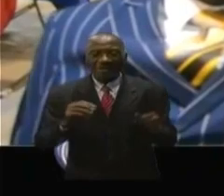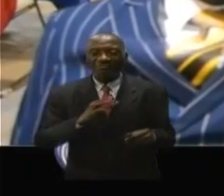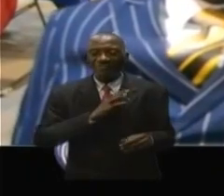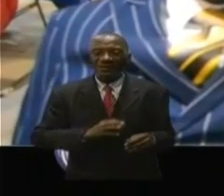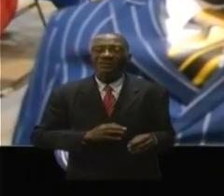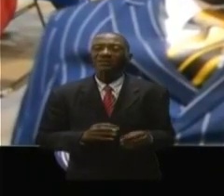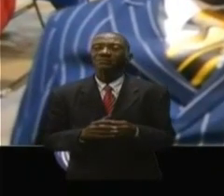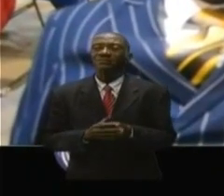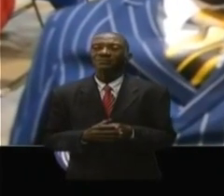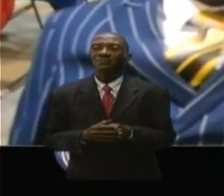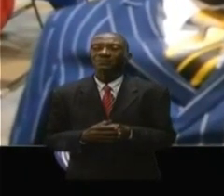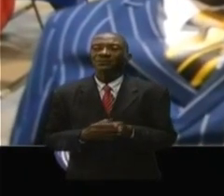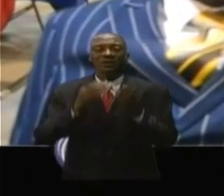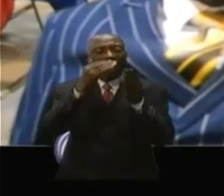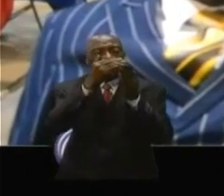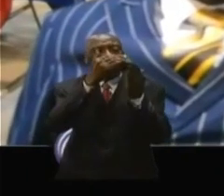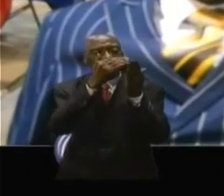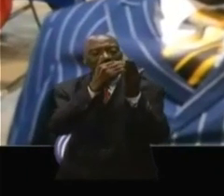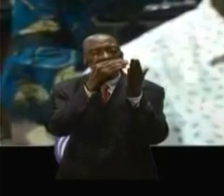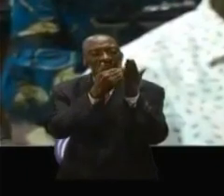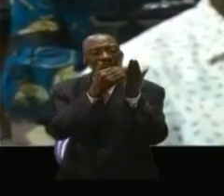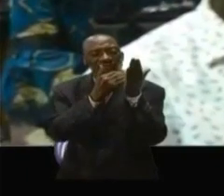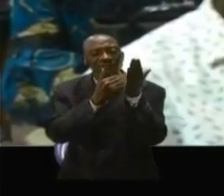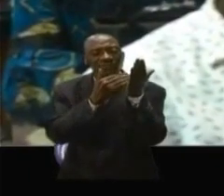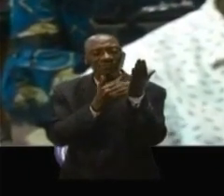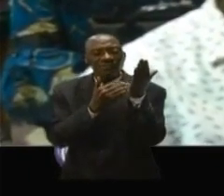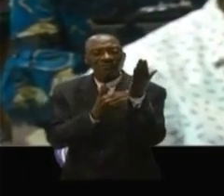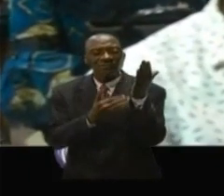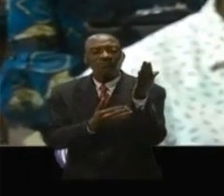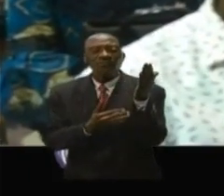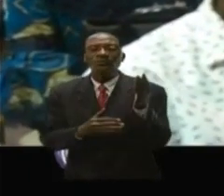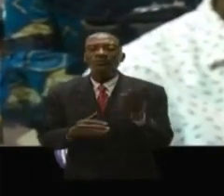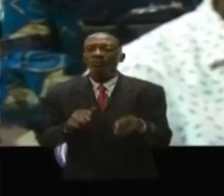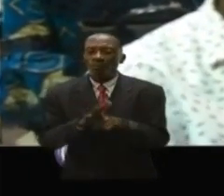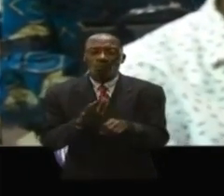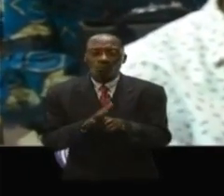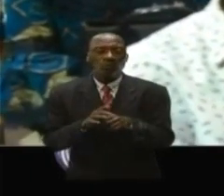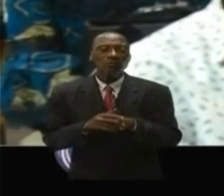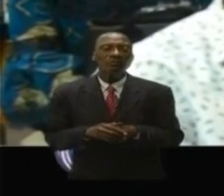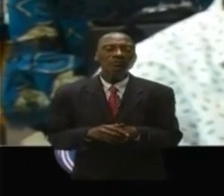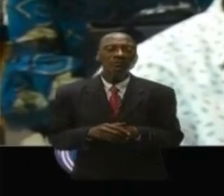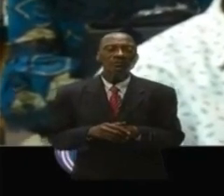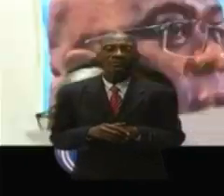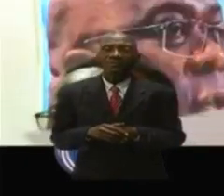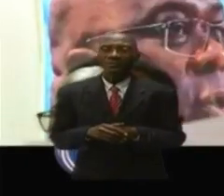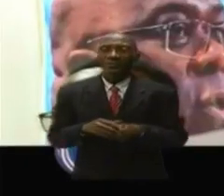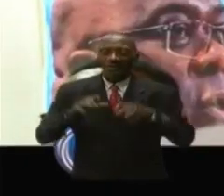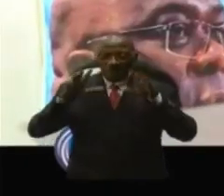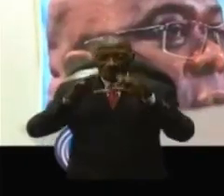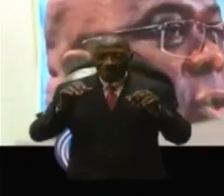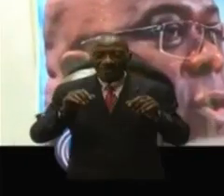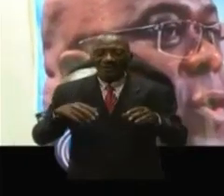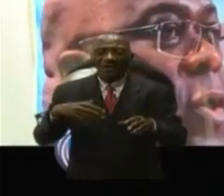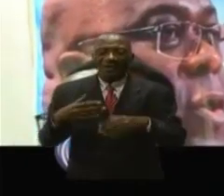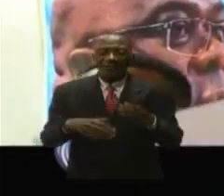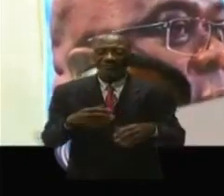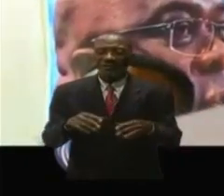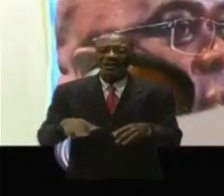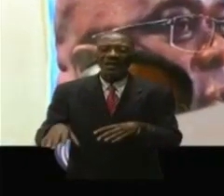l'élection présidentielle organisée par la CENI au mois de décembre